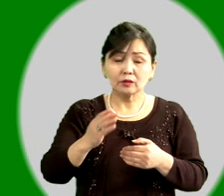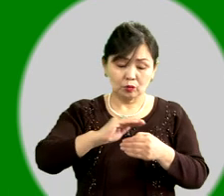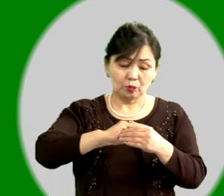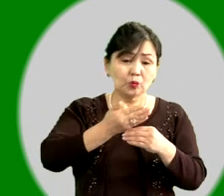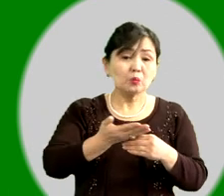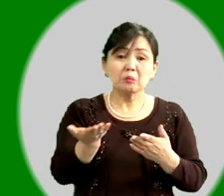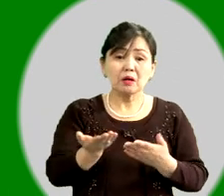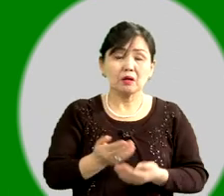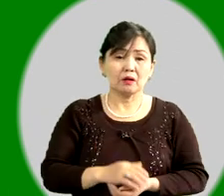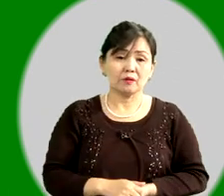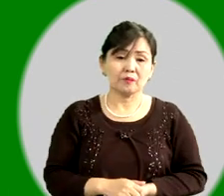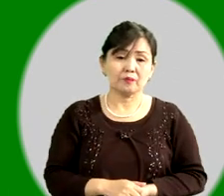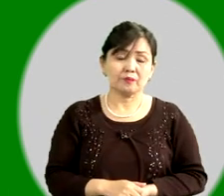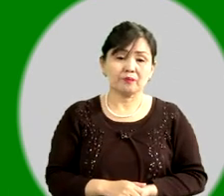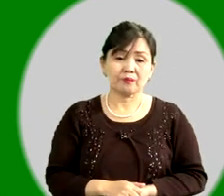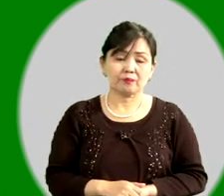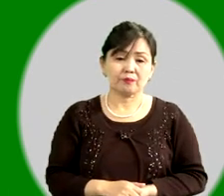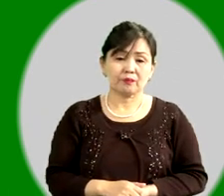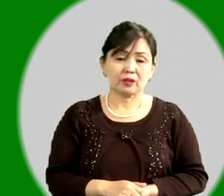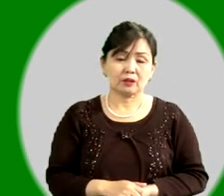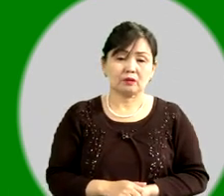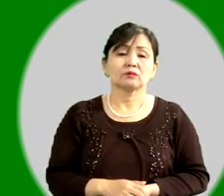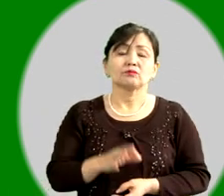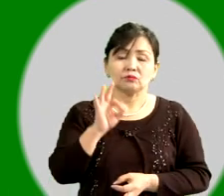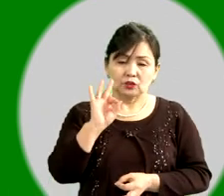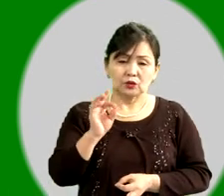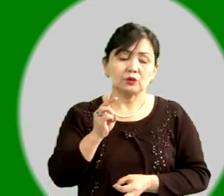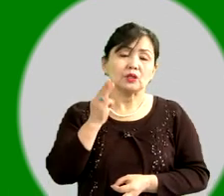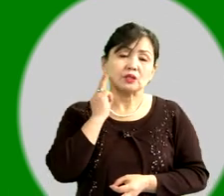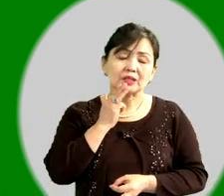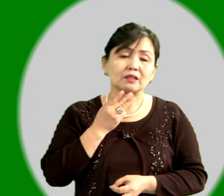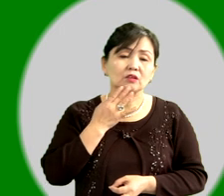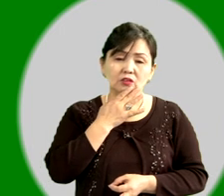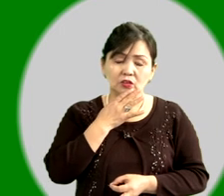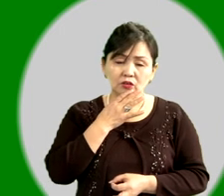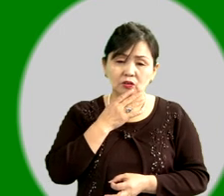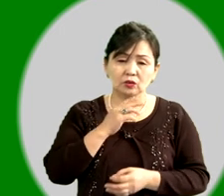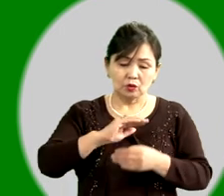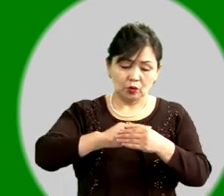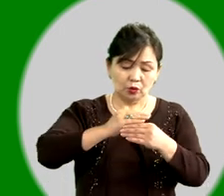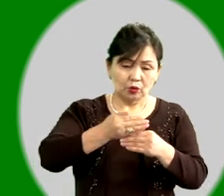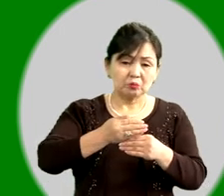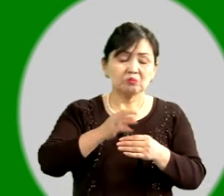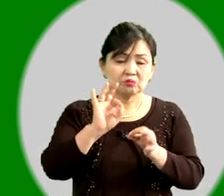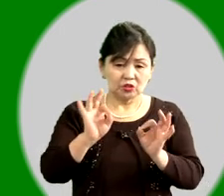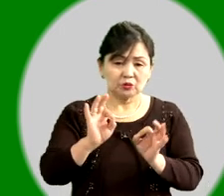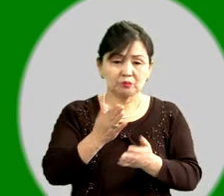бэ? За та нар шар өнгийн куб байна гэж олж харсан